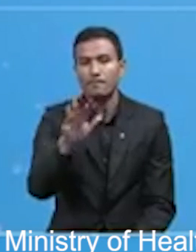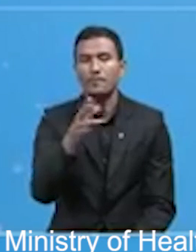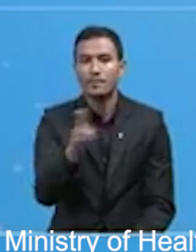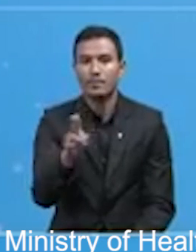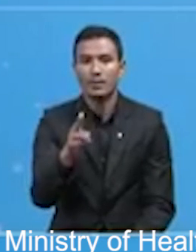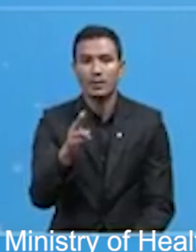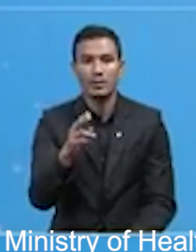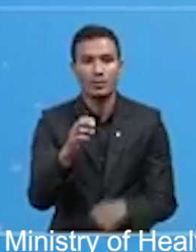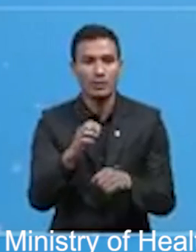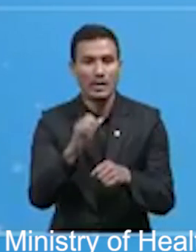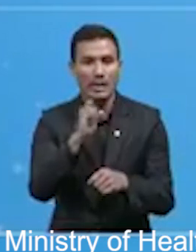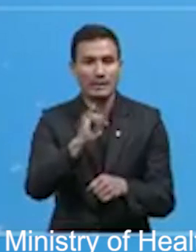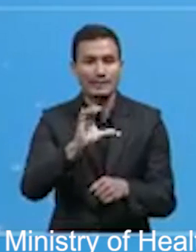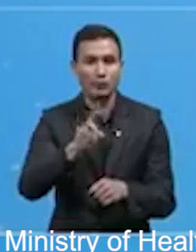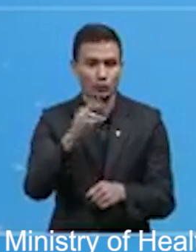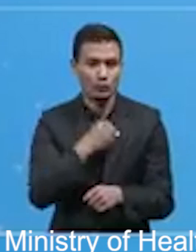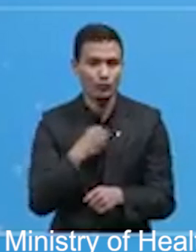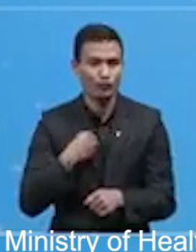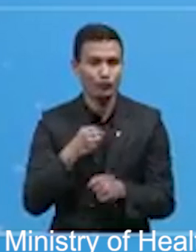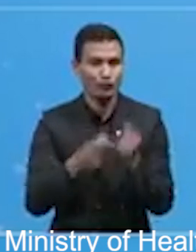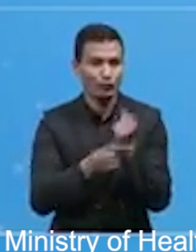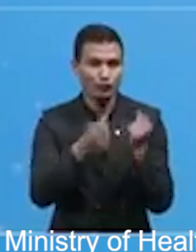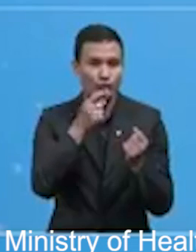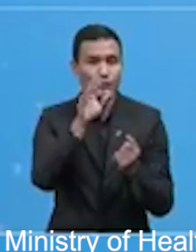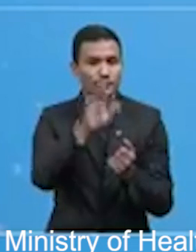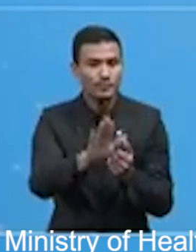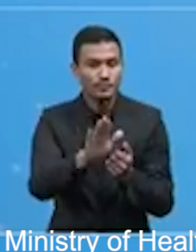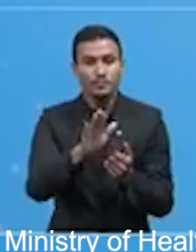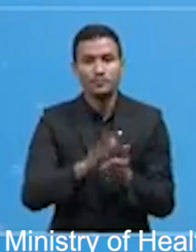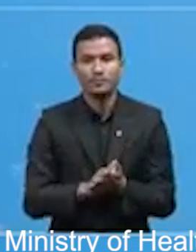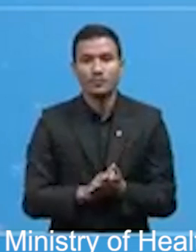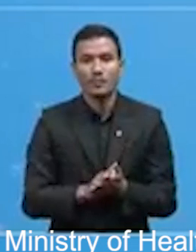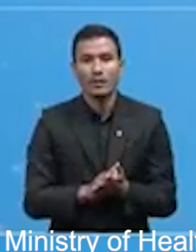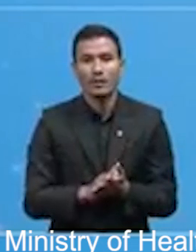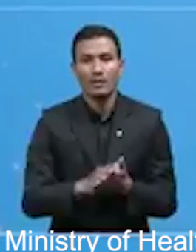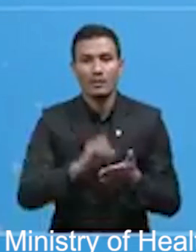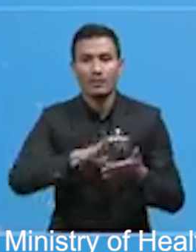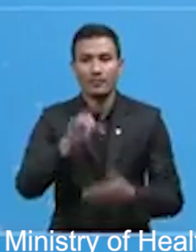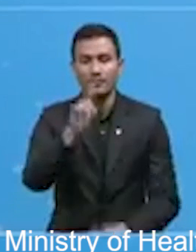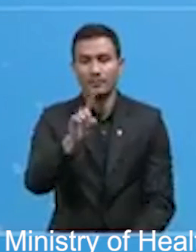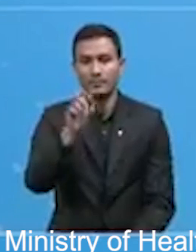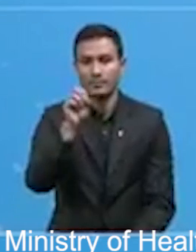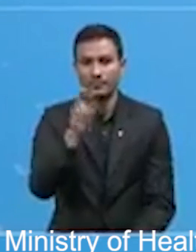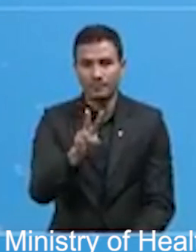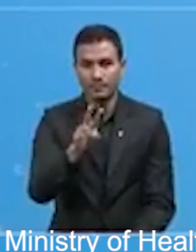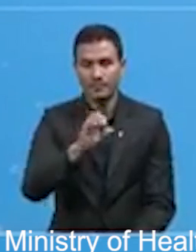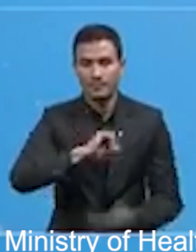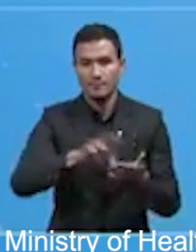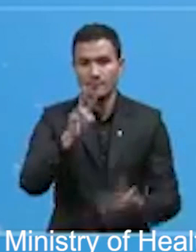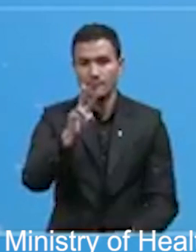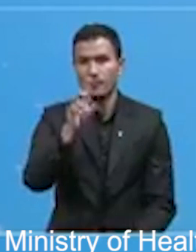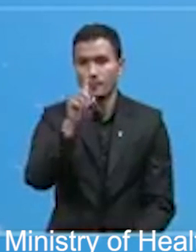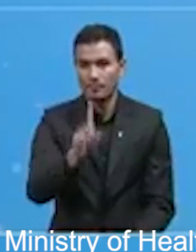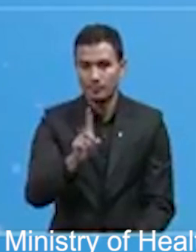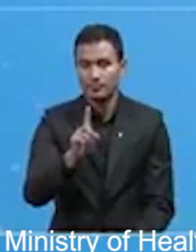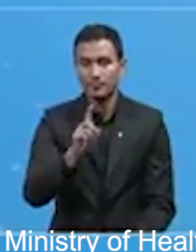100 जना सङ्क्रमितहरू आइसियुमा उपचाररत हुनुहुन्छ। त्यस्तै प्रदेश एकमा 2, प्रदेश दुईमा